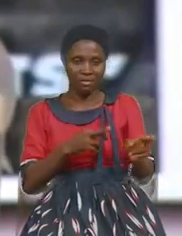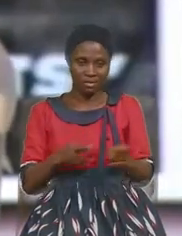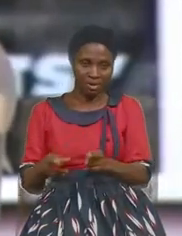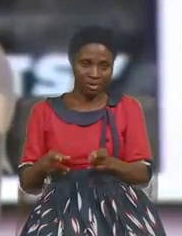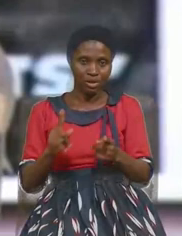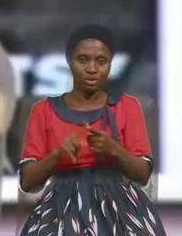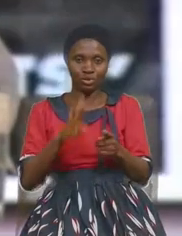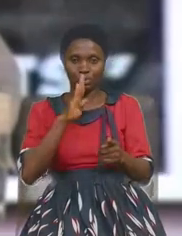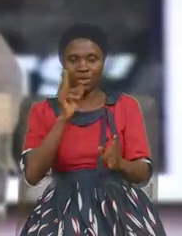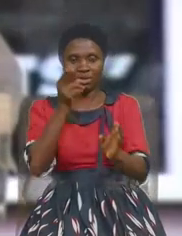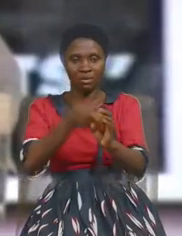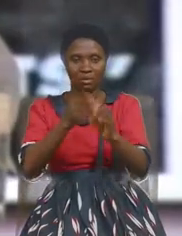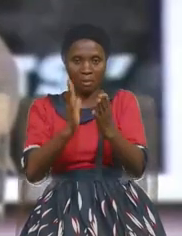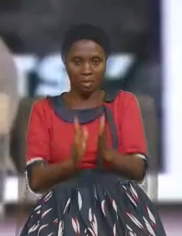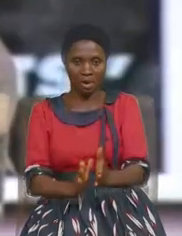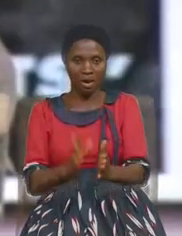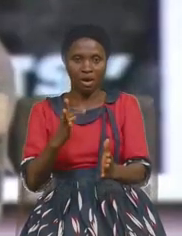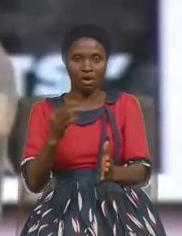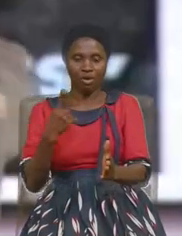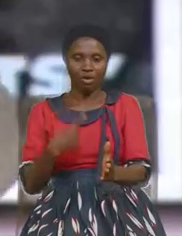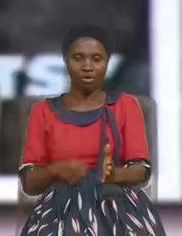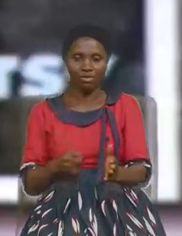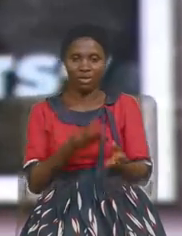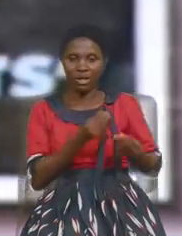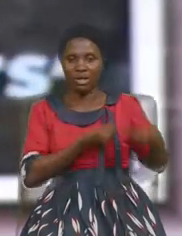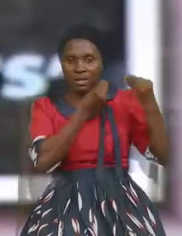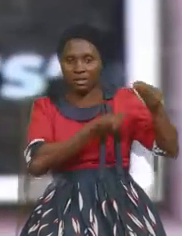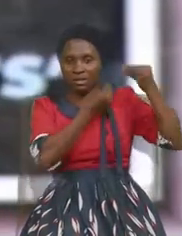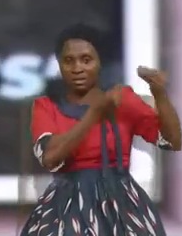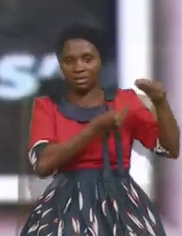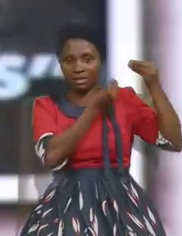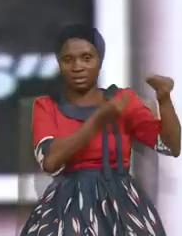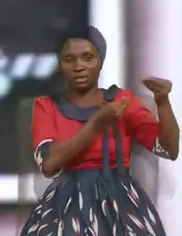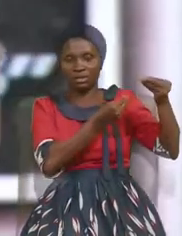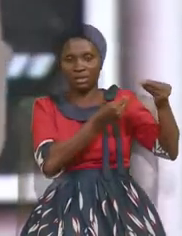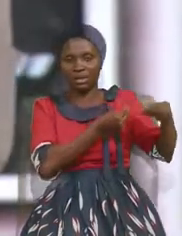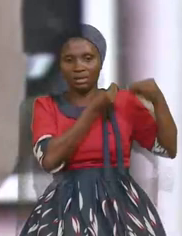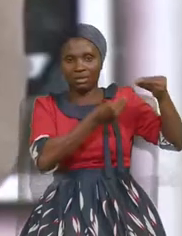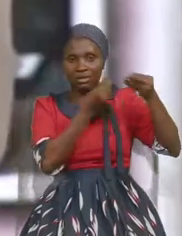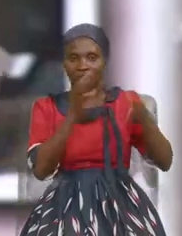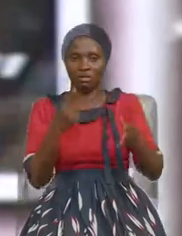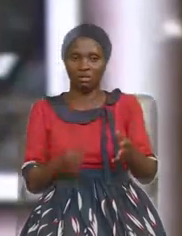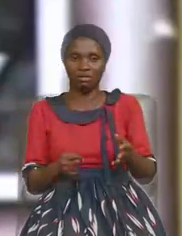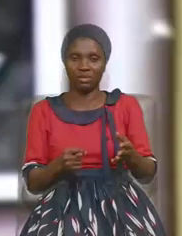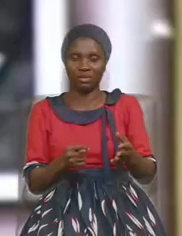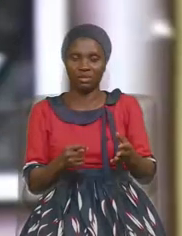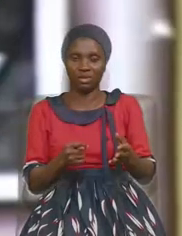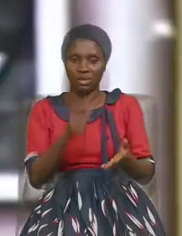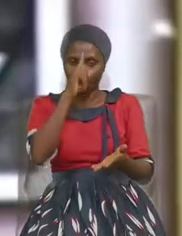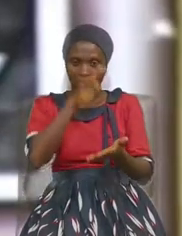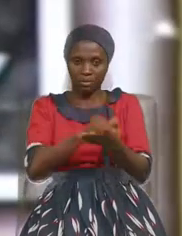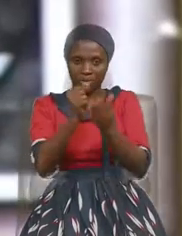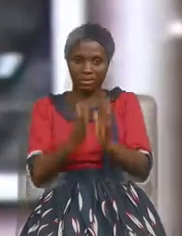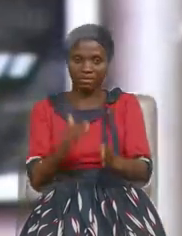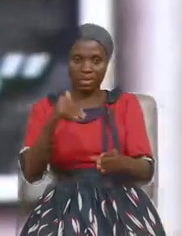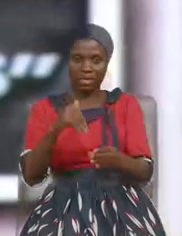d'avoir part à l'héritage des saints dans la lumière. Il